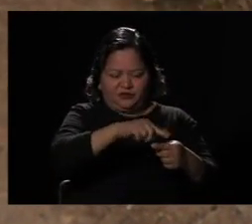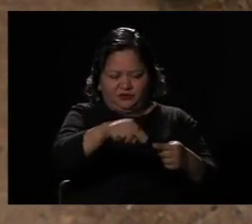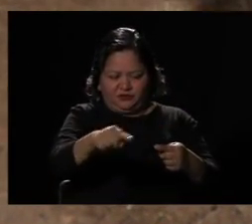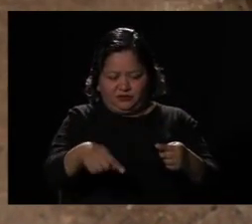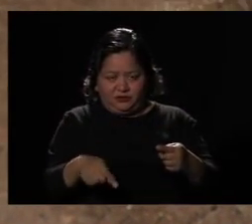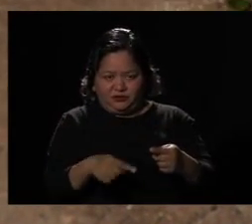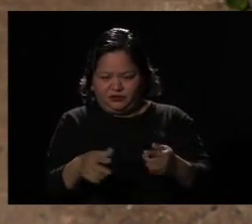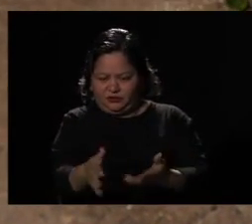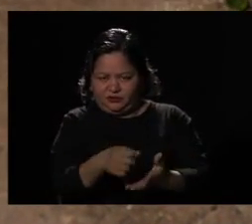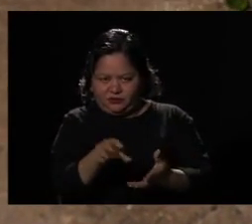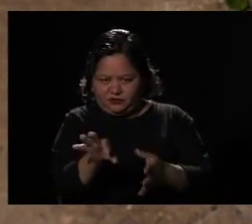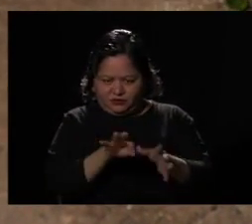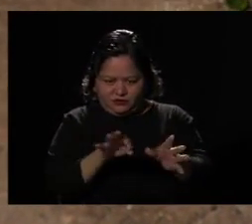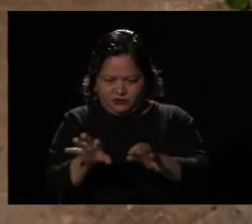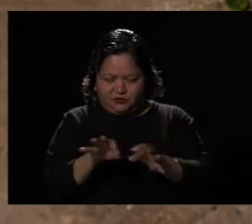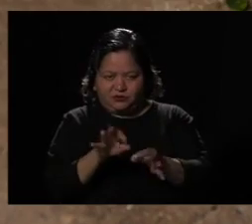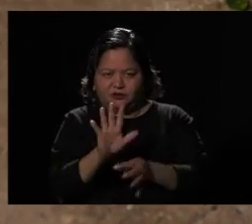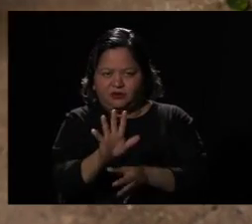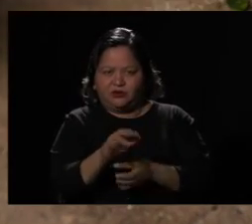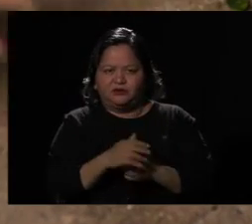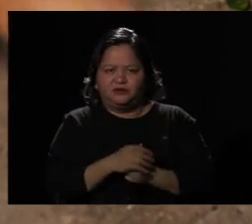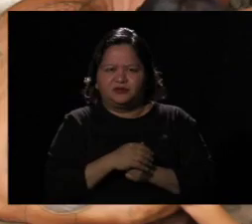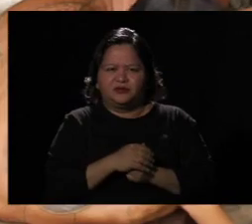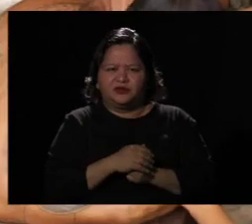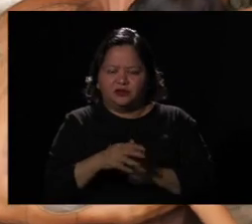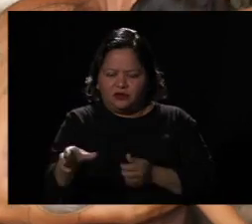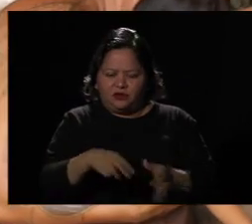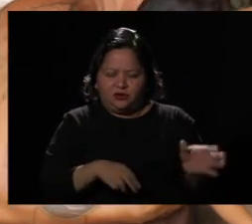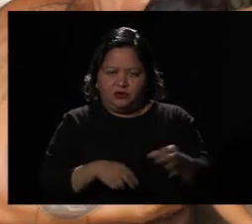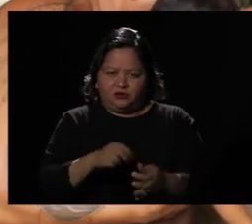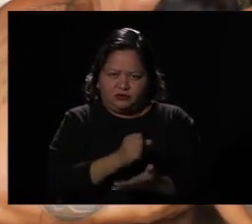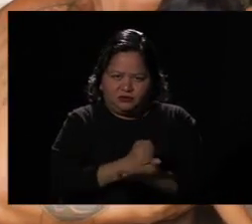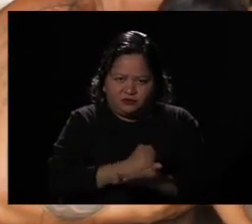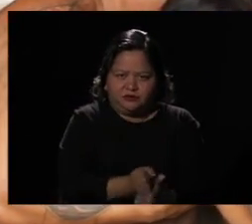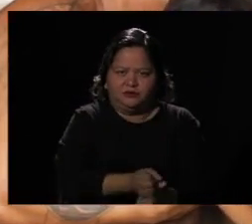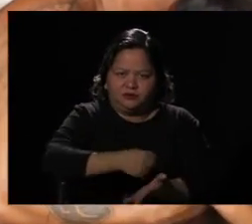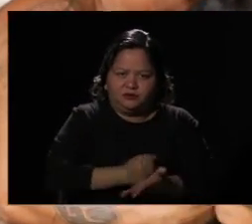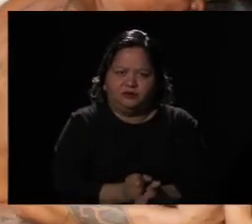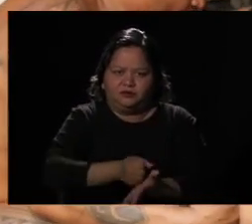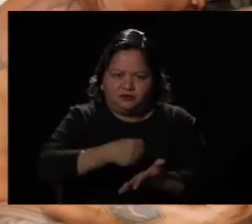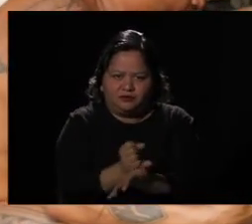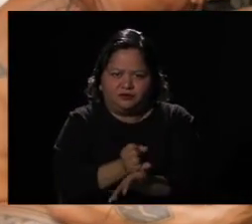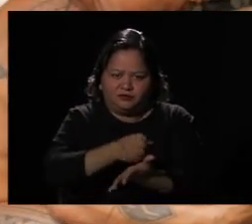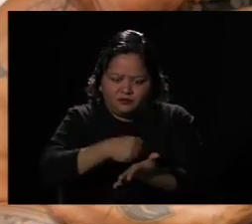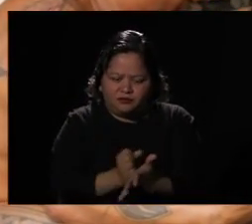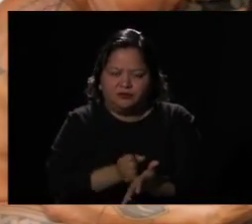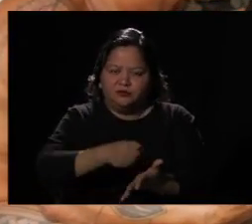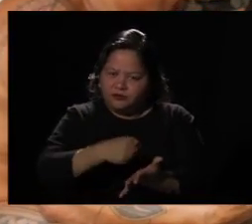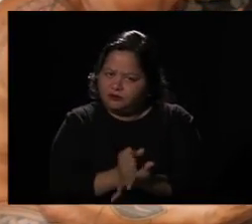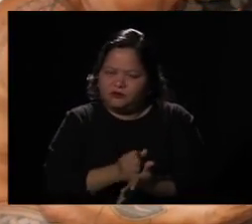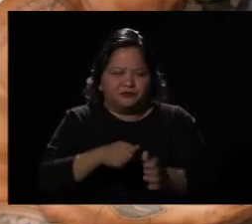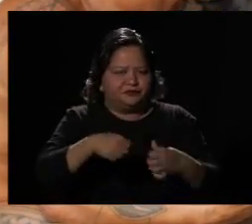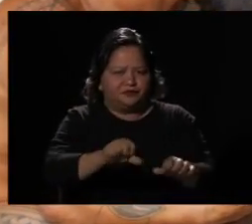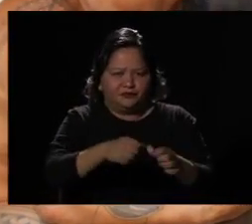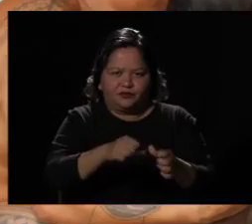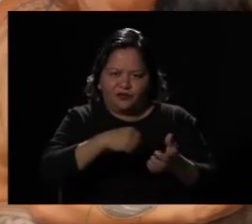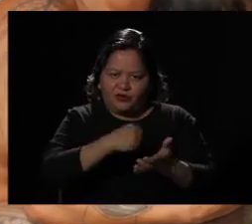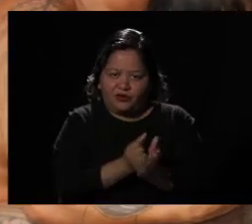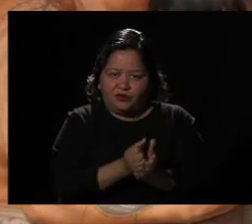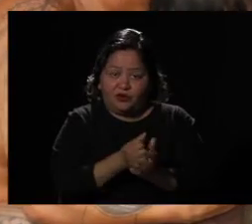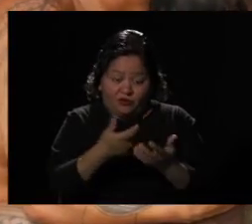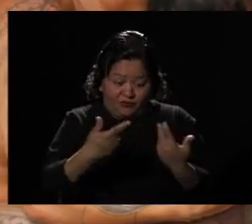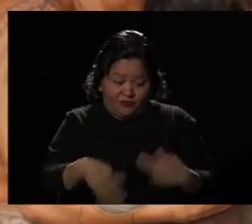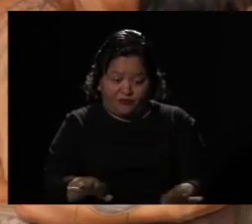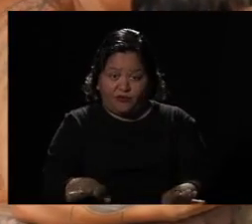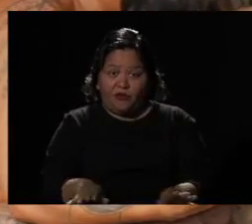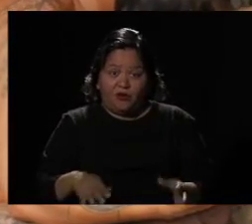unfigis ihagun siha no ilemok. Zangin monhadan unfigis ihagun siha,